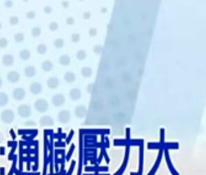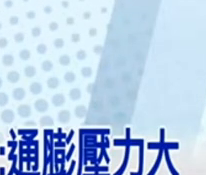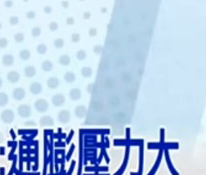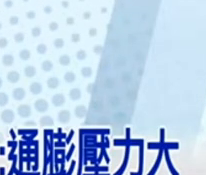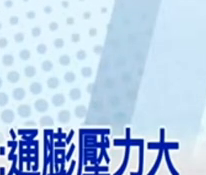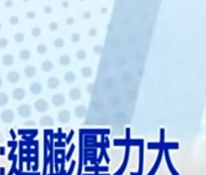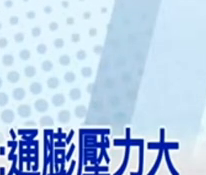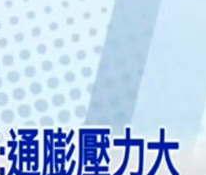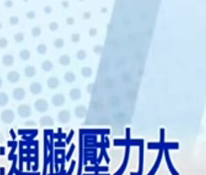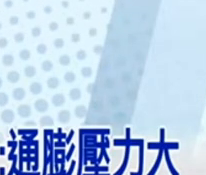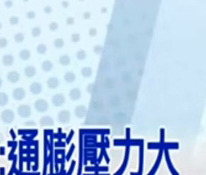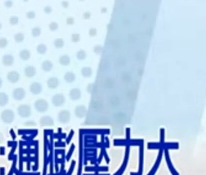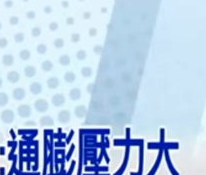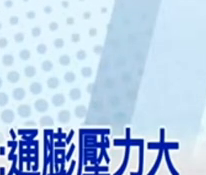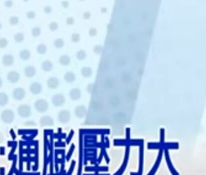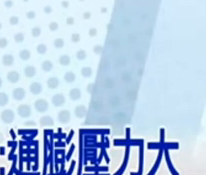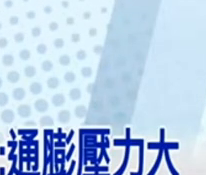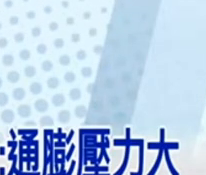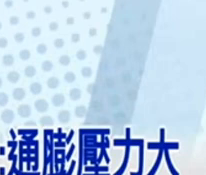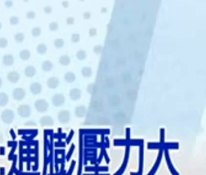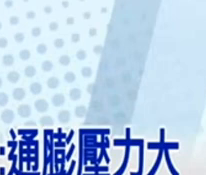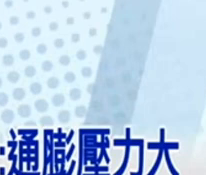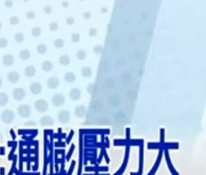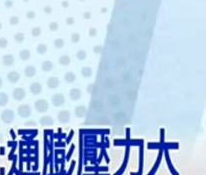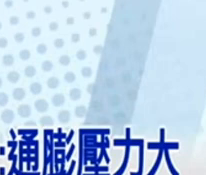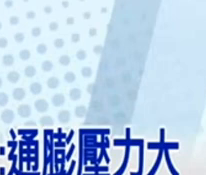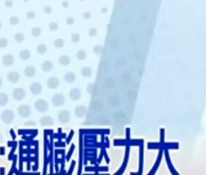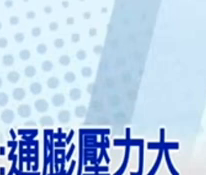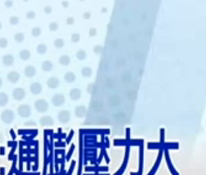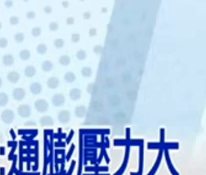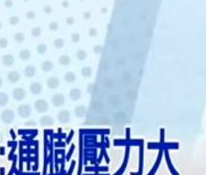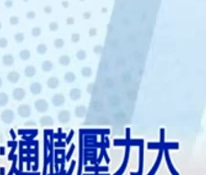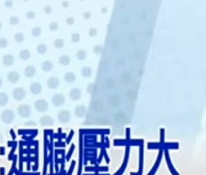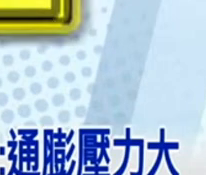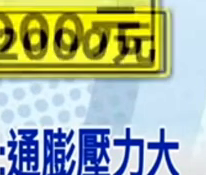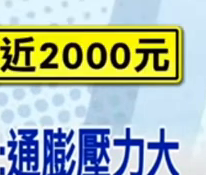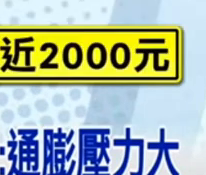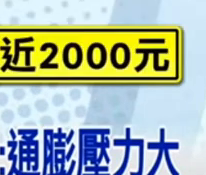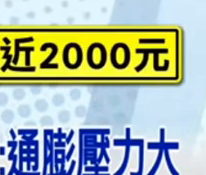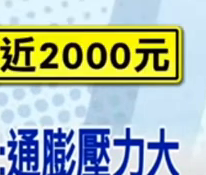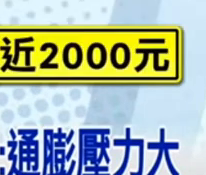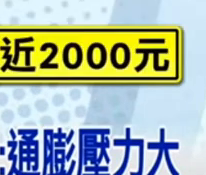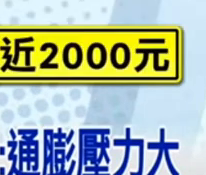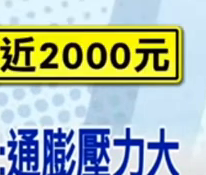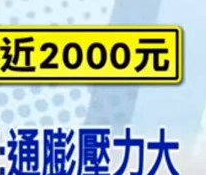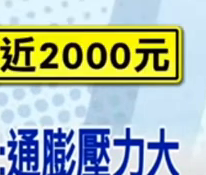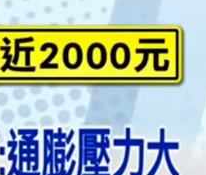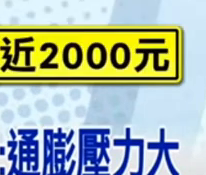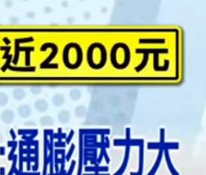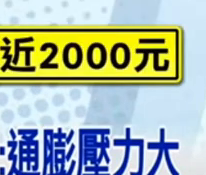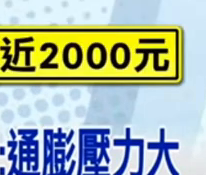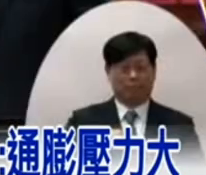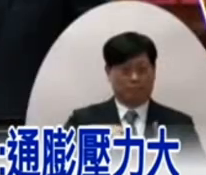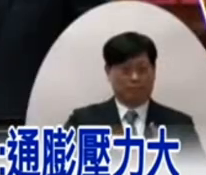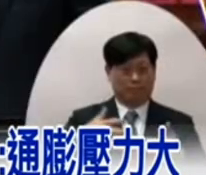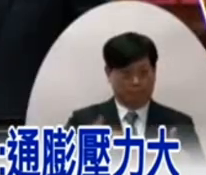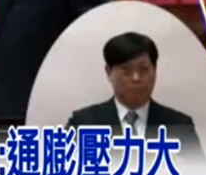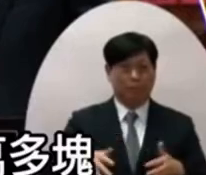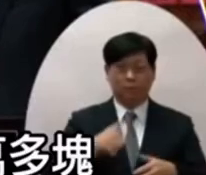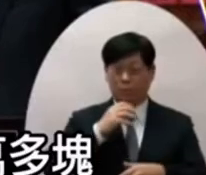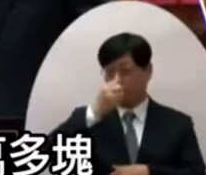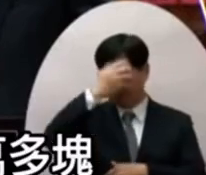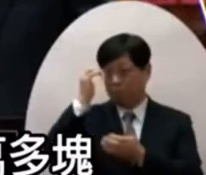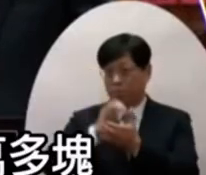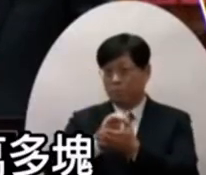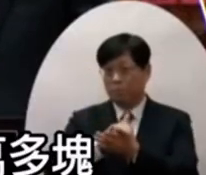1140元，而涨价后电费可能落在1197元，每个月增加仅60元，相当于每年多缴2000元。 我们的青